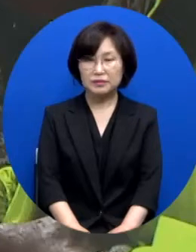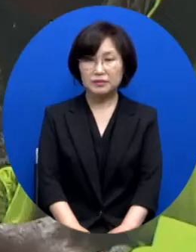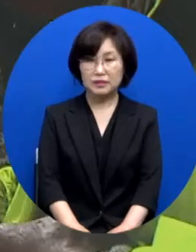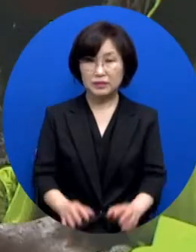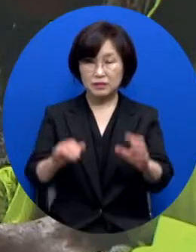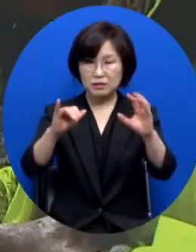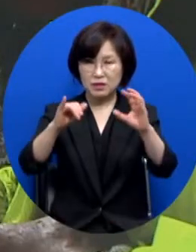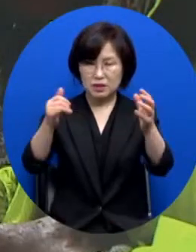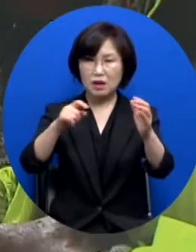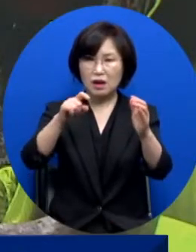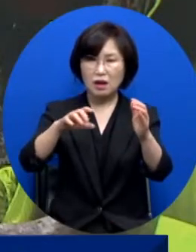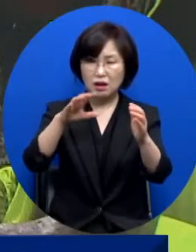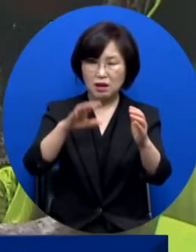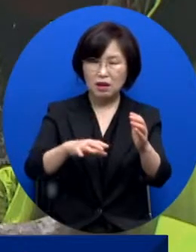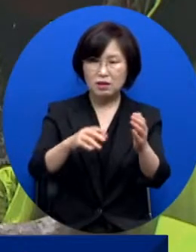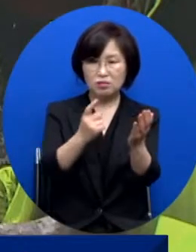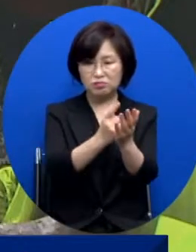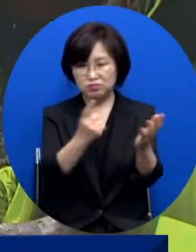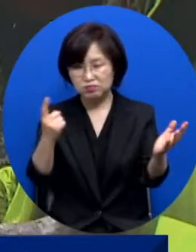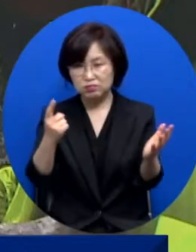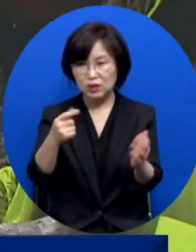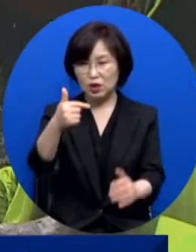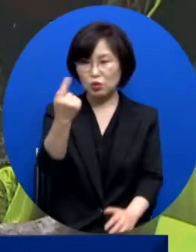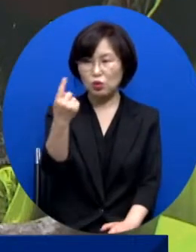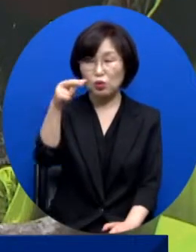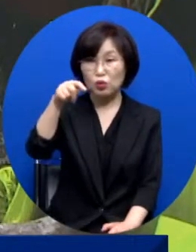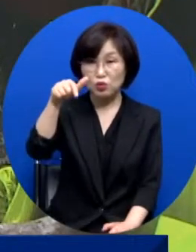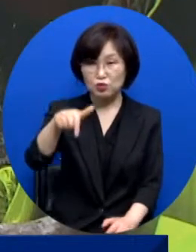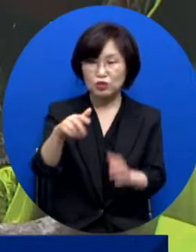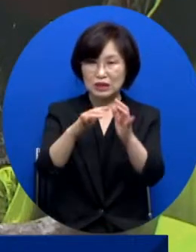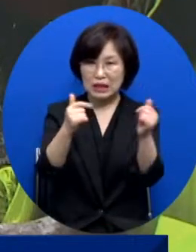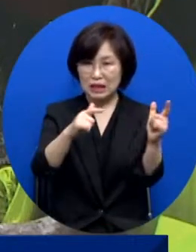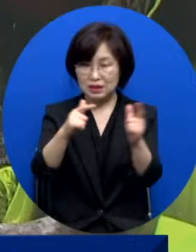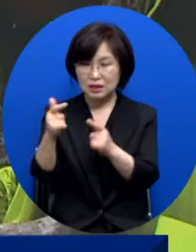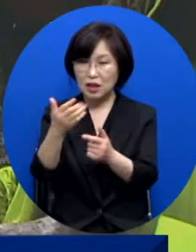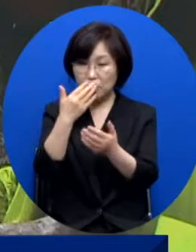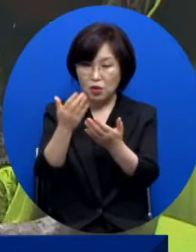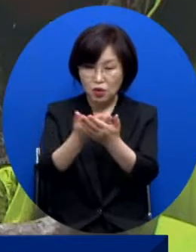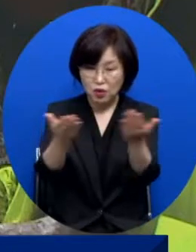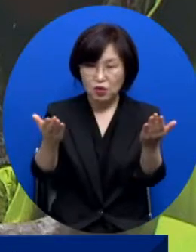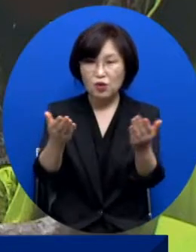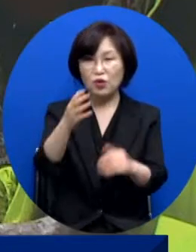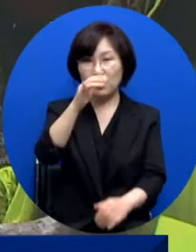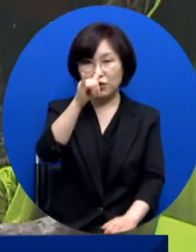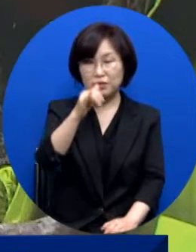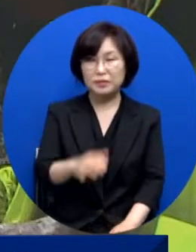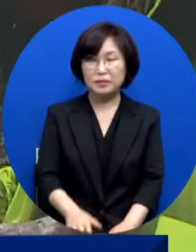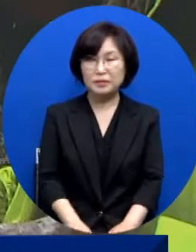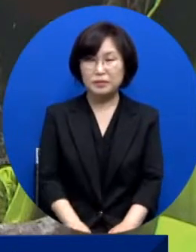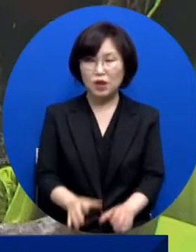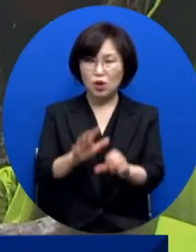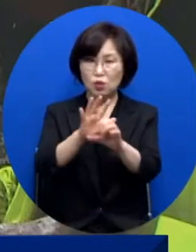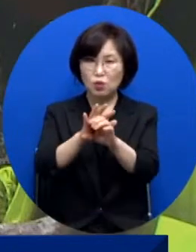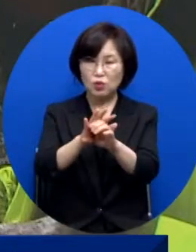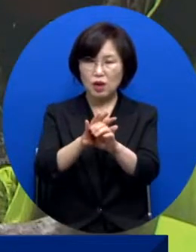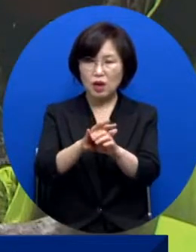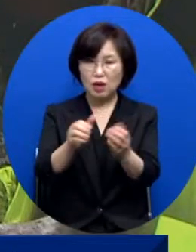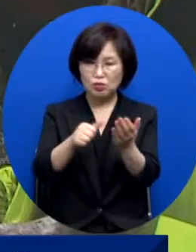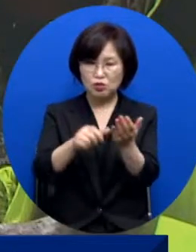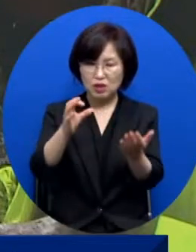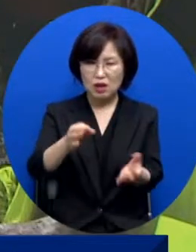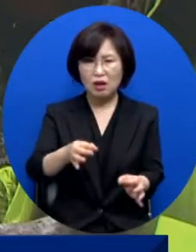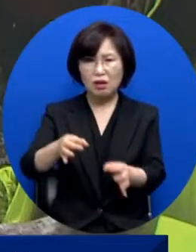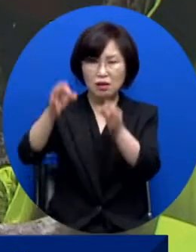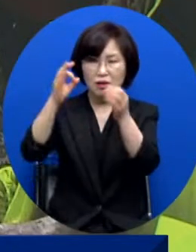세상에서 소외된 노숙인들을 위해 따뜻한 밥한 끼로 사랑을 전하는 교회가 있습니다. 코로나와 물가 상승으로